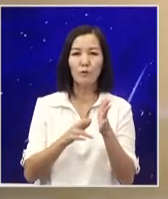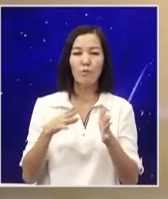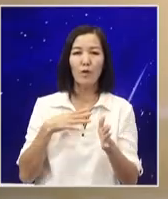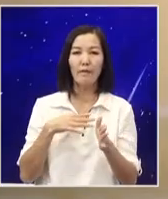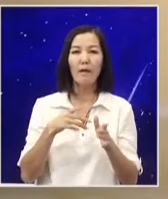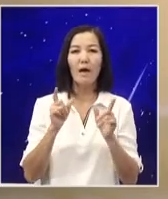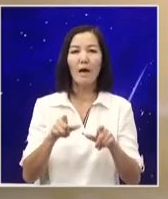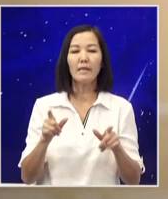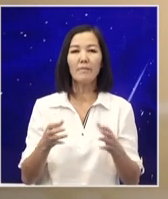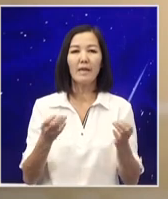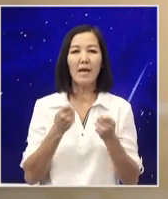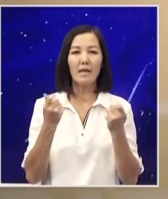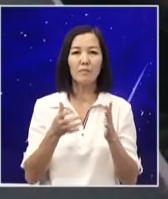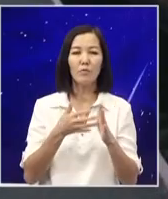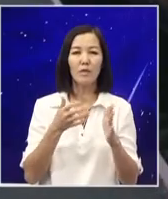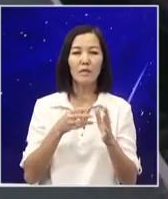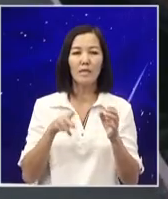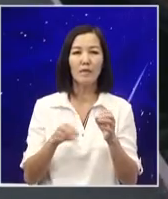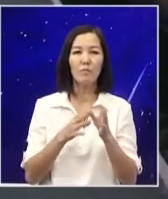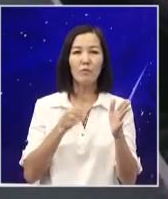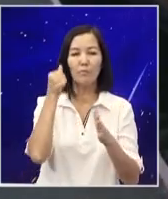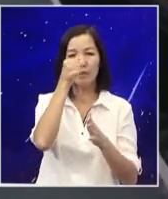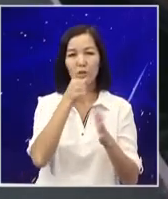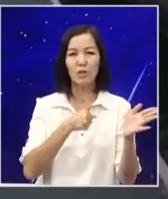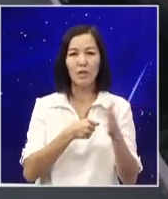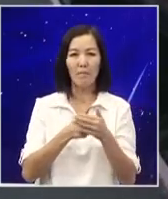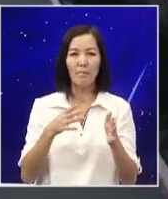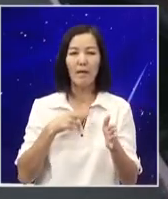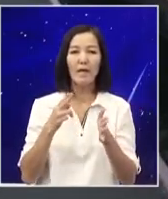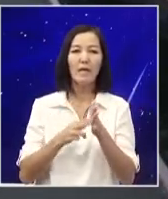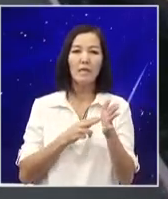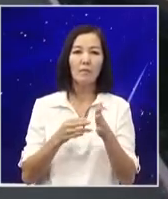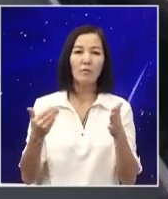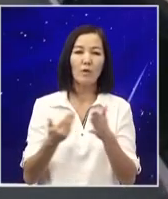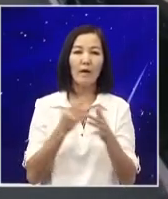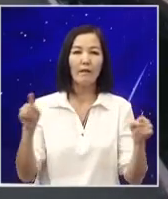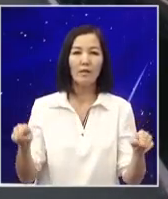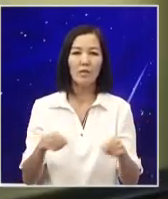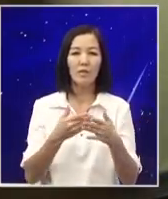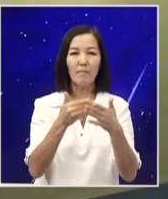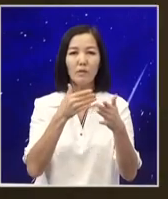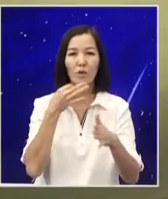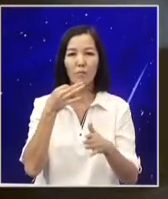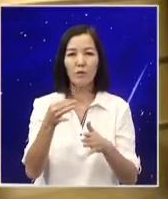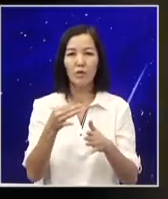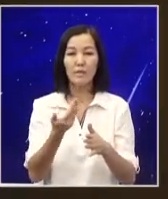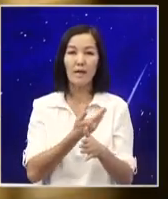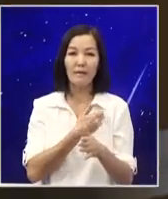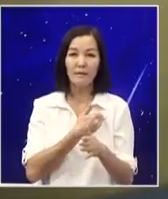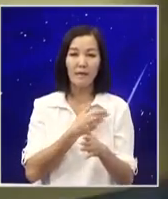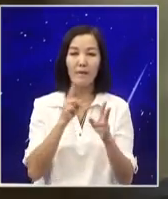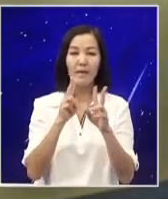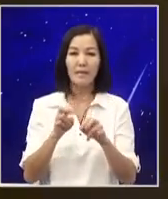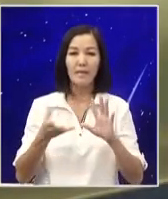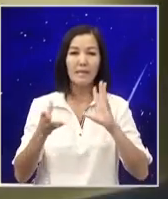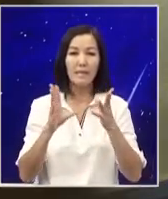көп болмаған себепті 2015 жылы жабылып қалған еді. Темір жол қатынасын қайта жандандырмас бұрын жауаптылар сұранысты